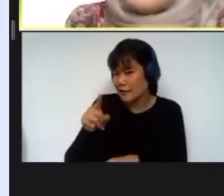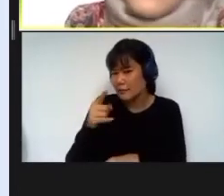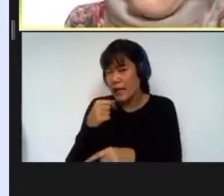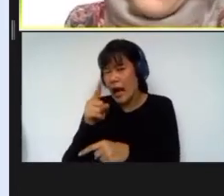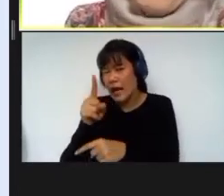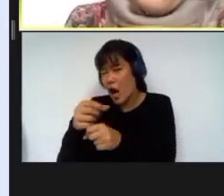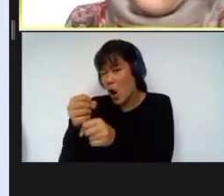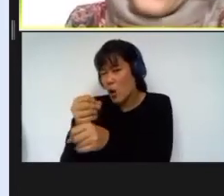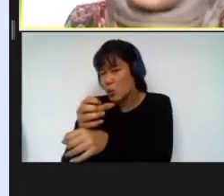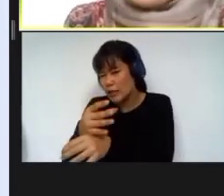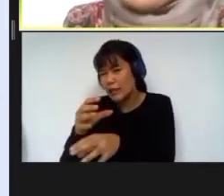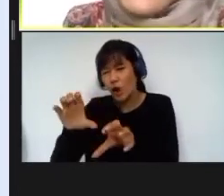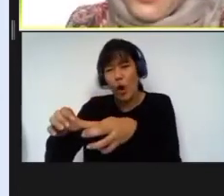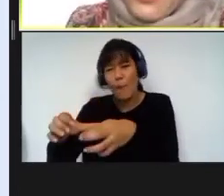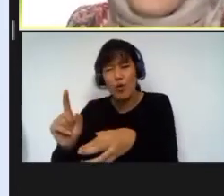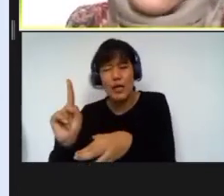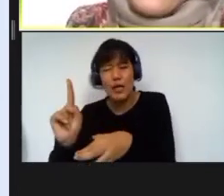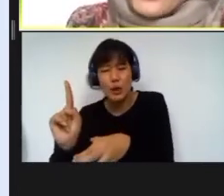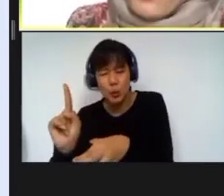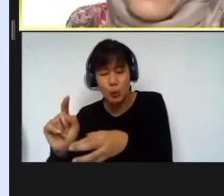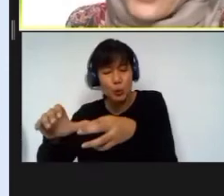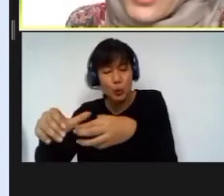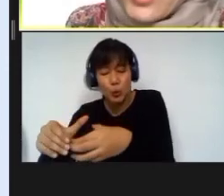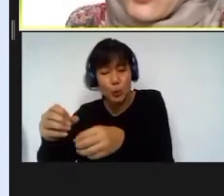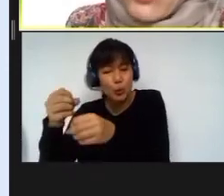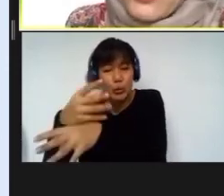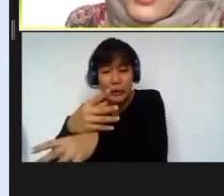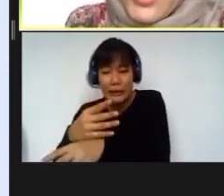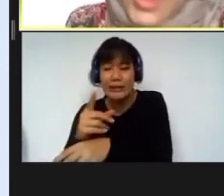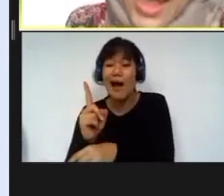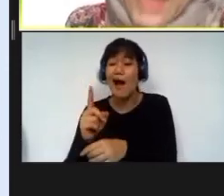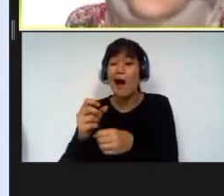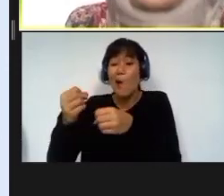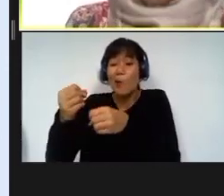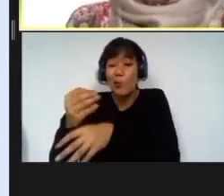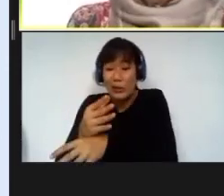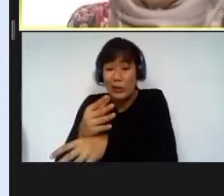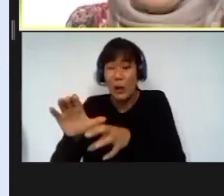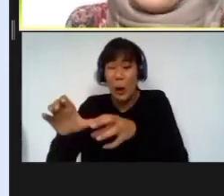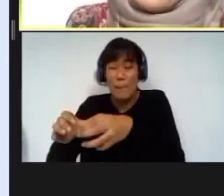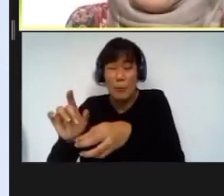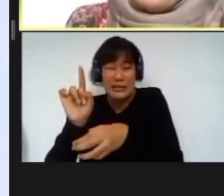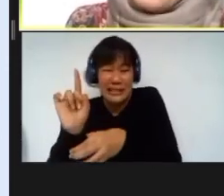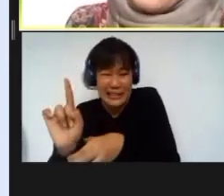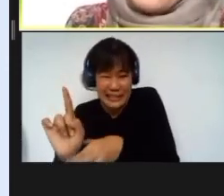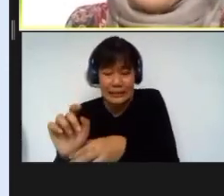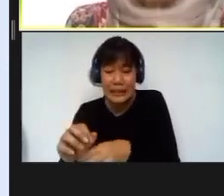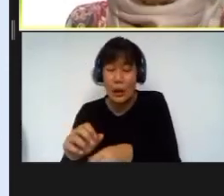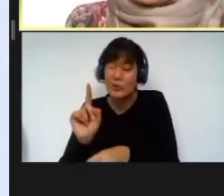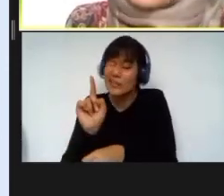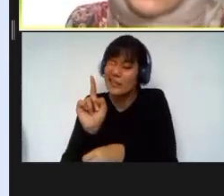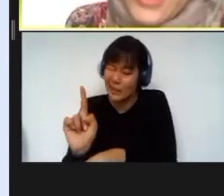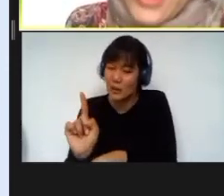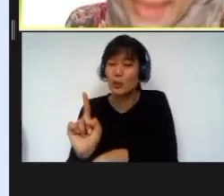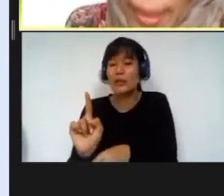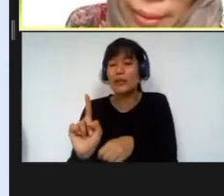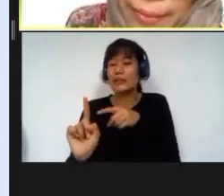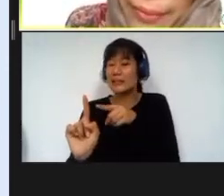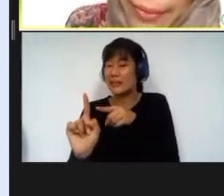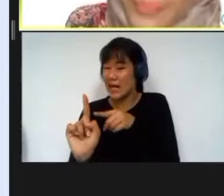sudah menimbulkan kerugian pada kelompok tertentu. Ingat, kerugian pada kelompok tertentu, satu